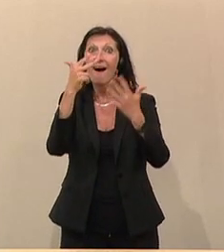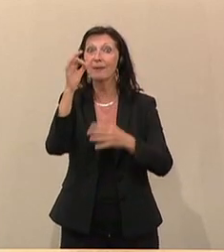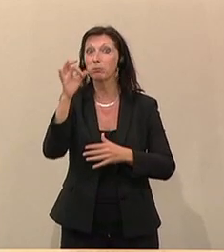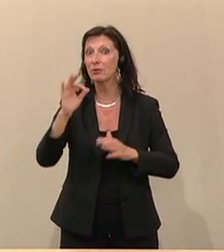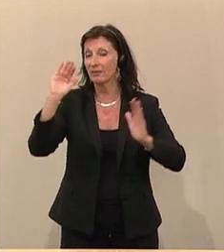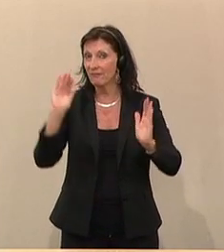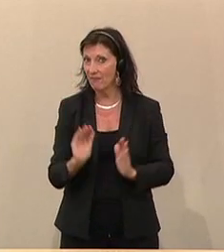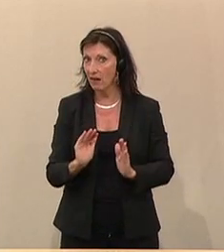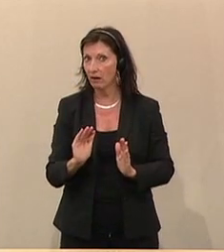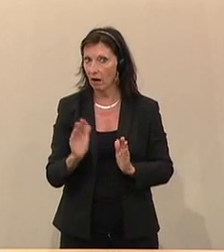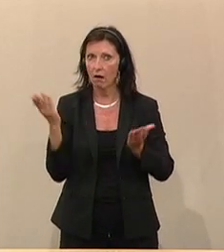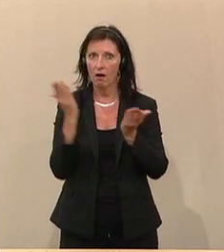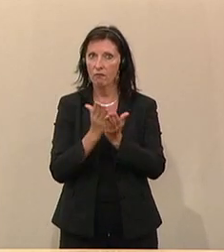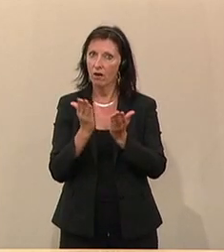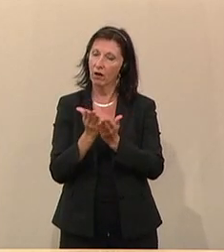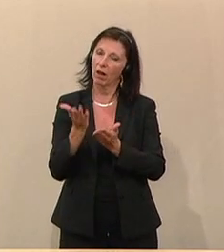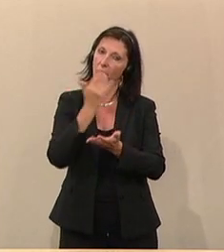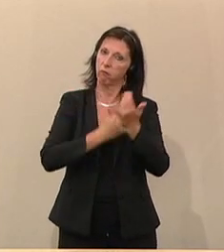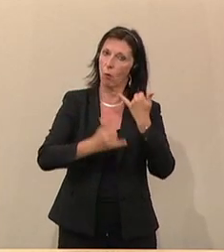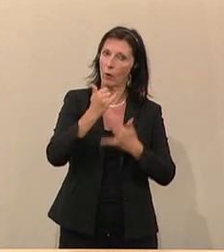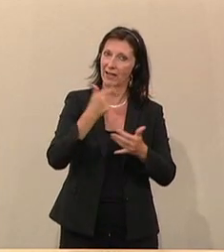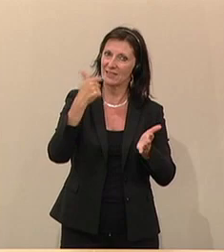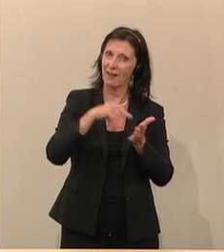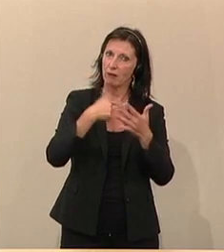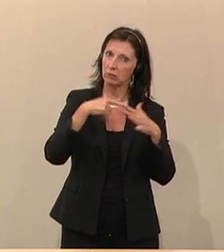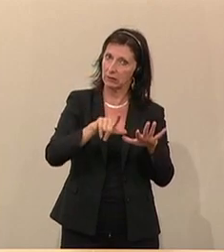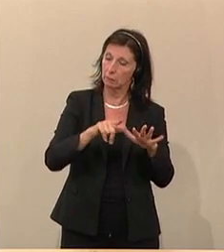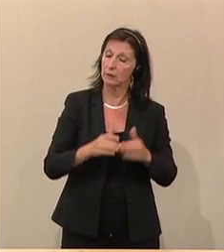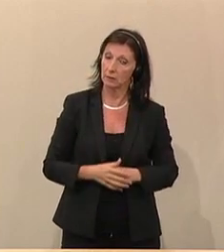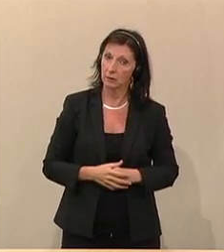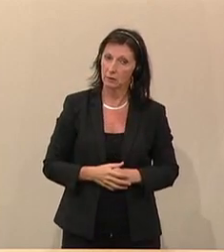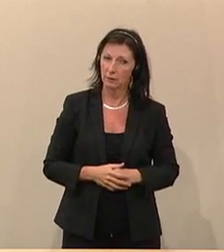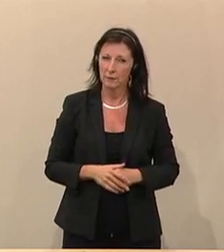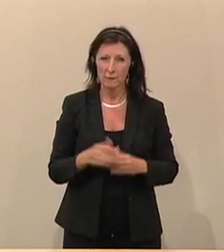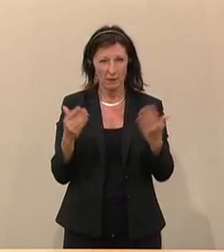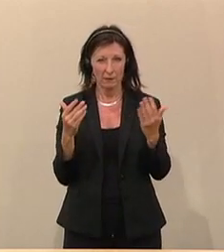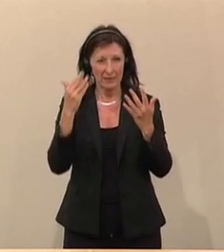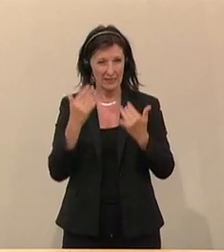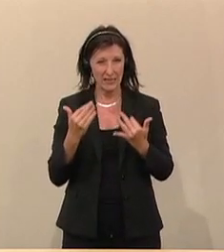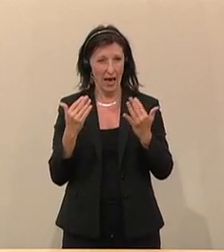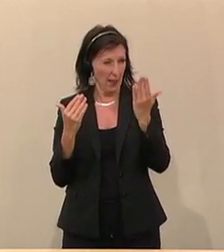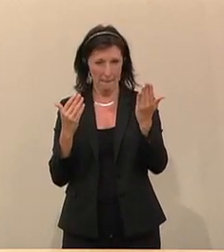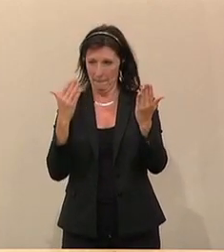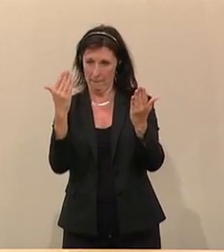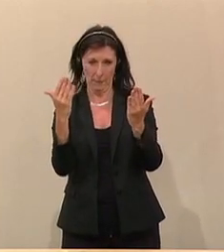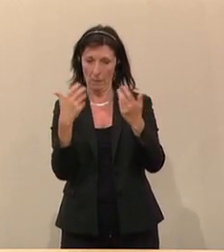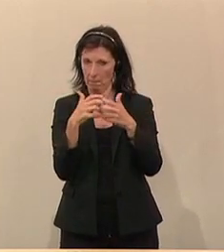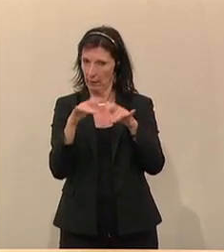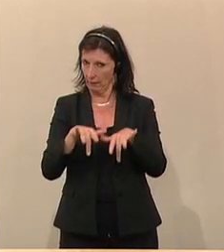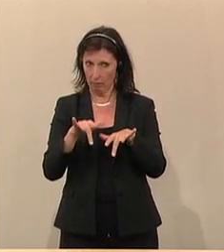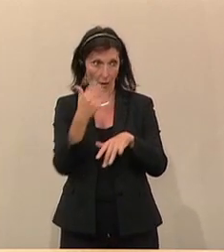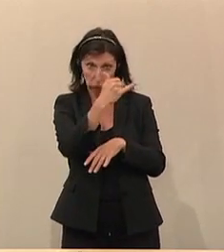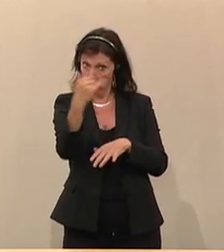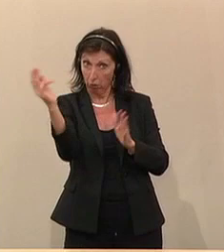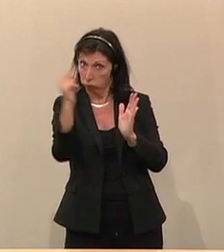zum frühjahr 2017 wenn man sich die zahlen genau anschaut und der bericht liegt vor kann sich jeder